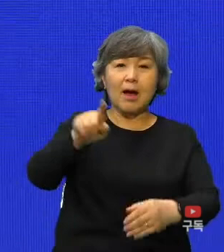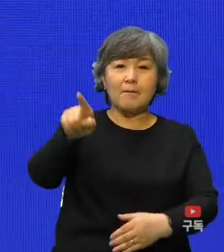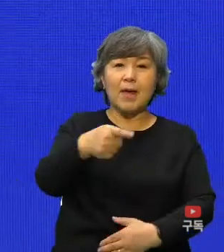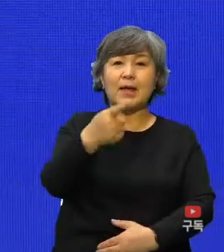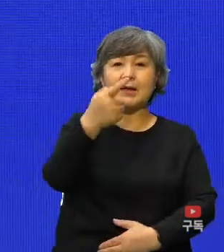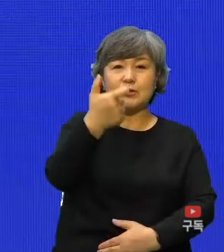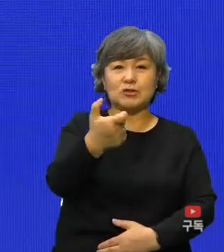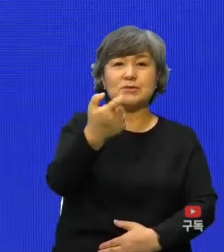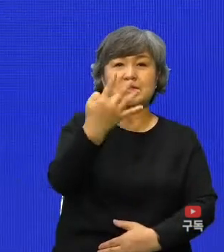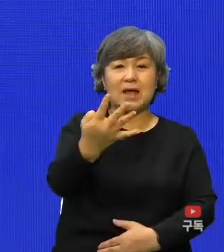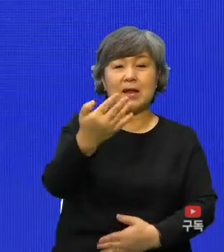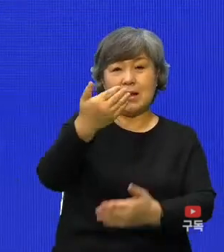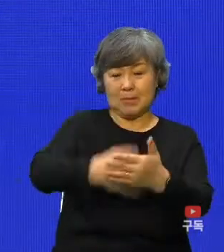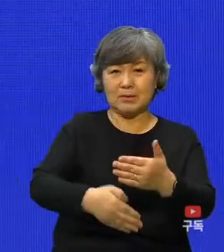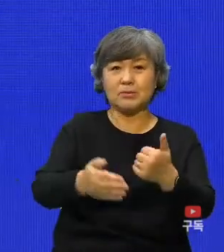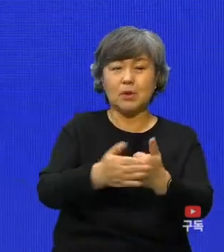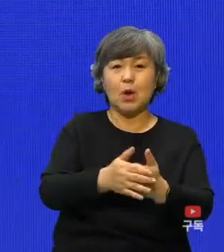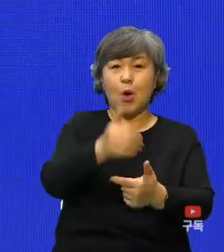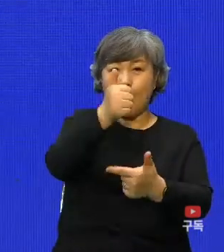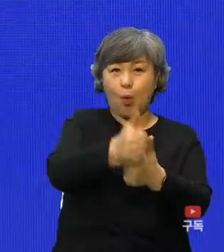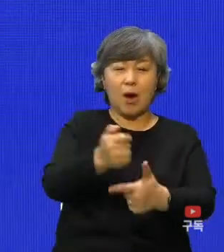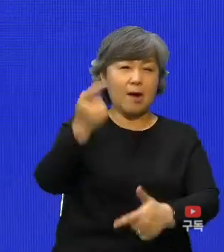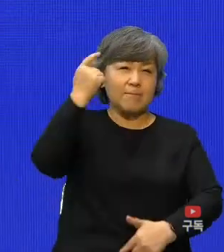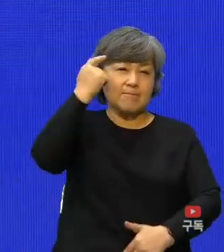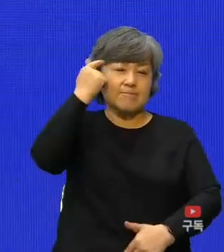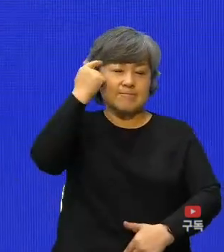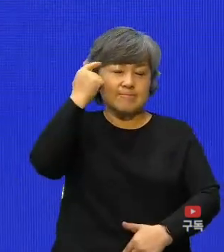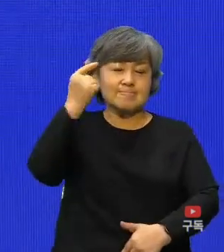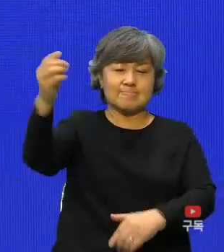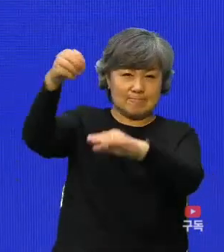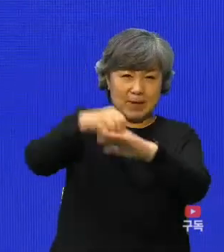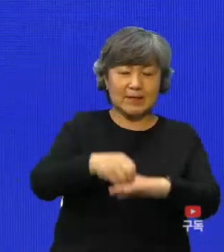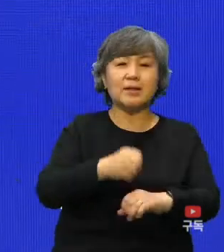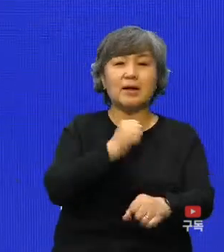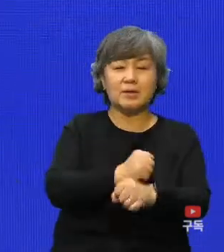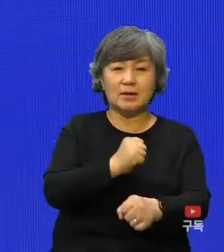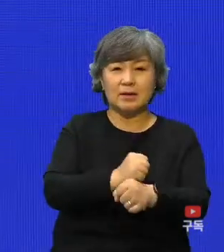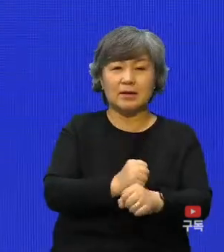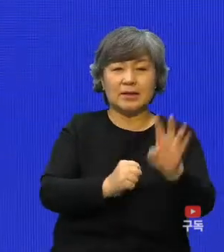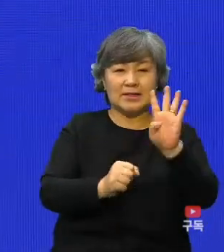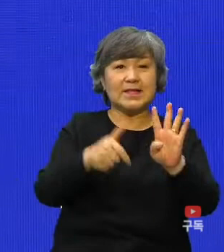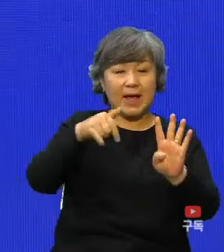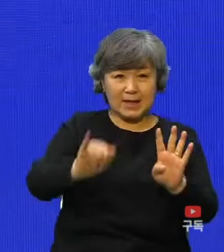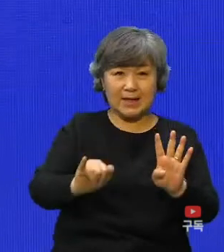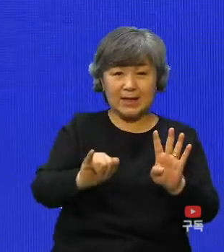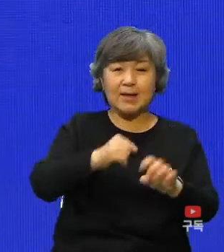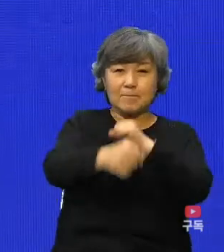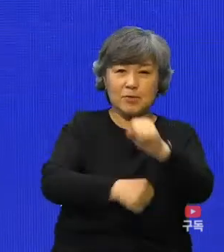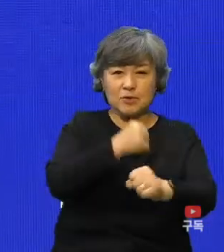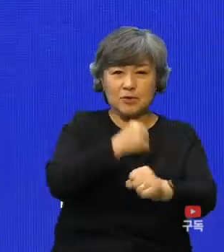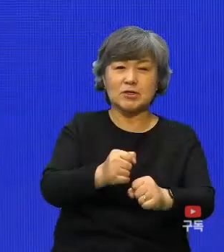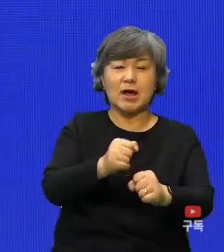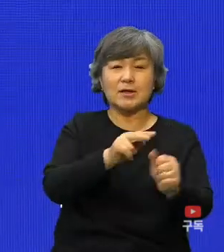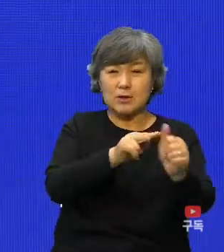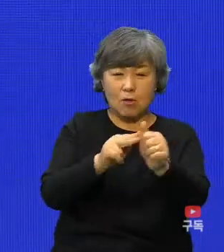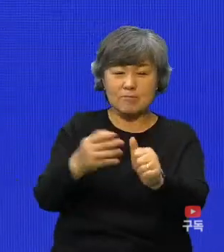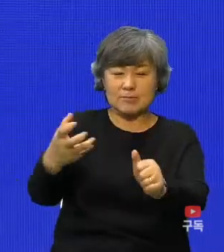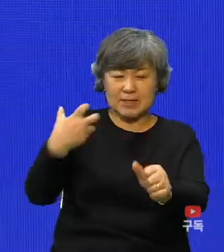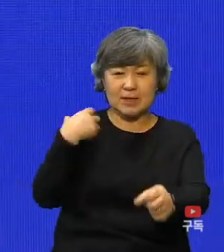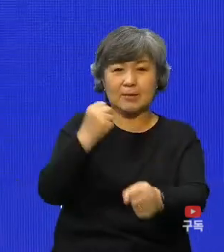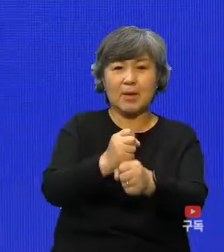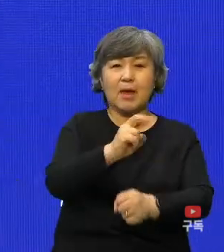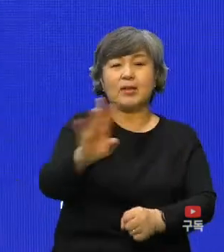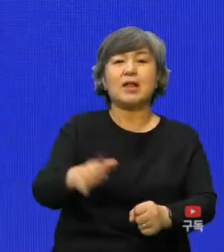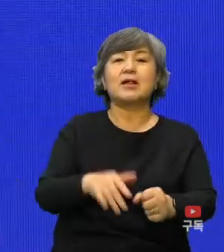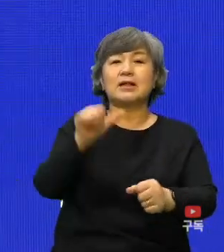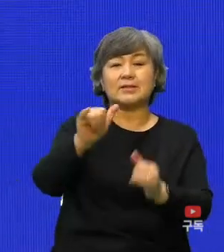앞으로 다가왔습니다. 우리에게는 호남 정신의 본령을 이어받아 제4기 민주정부를 반드시 수립해야 될 자랑스러운